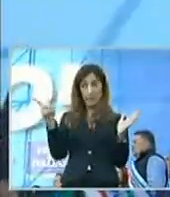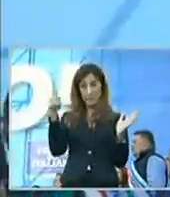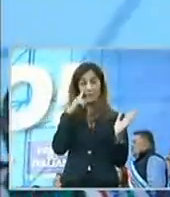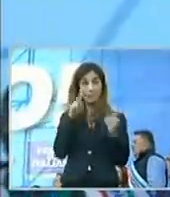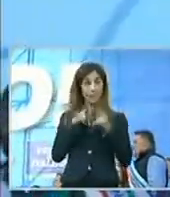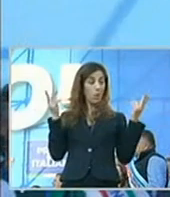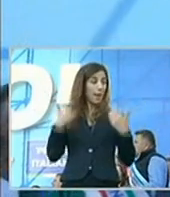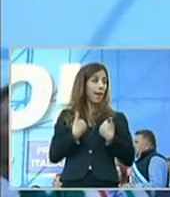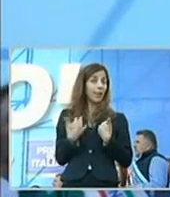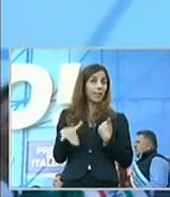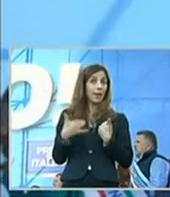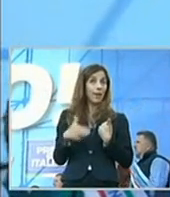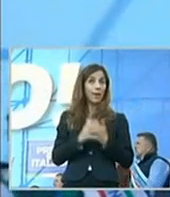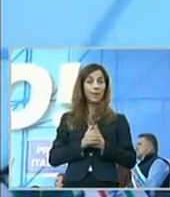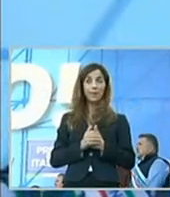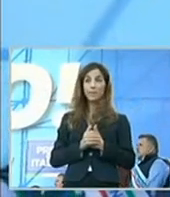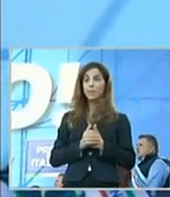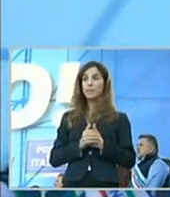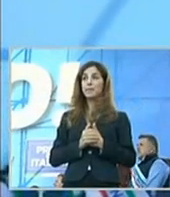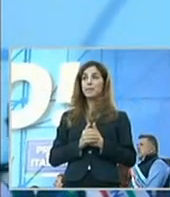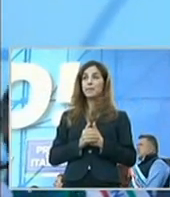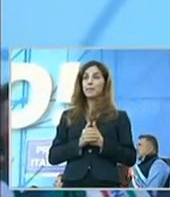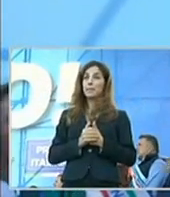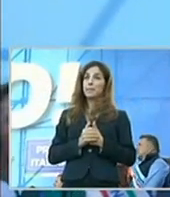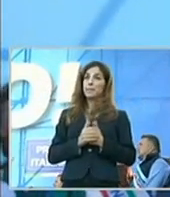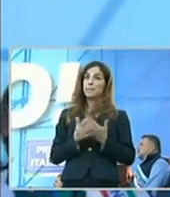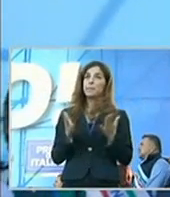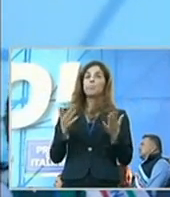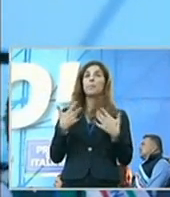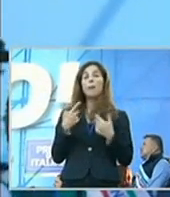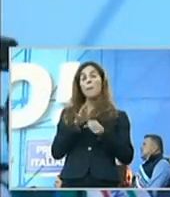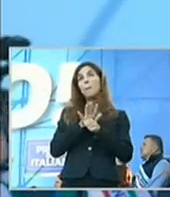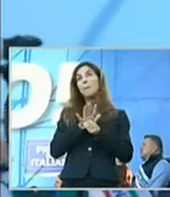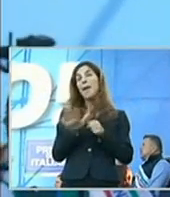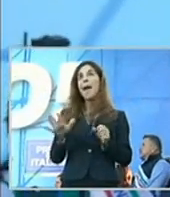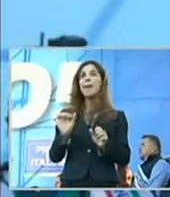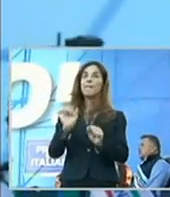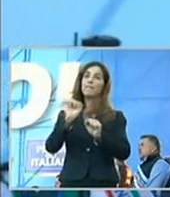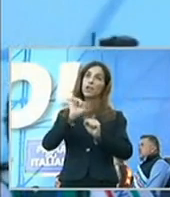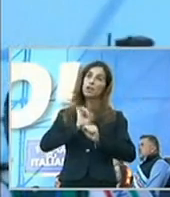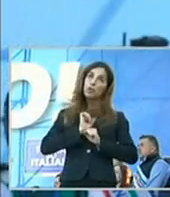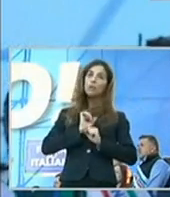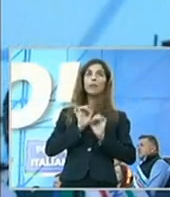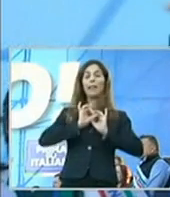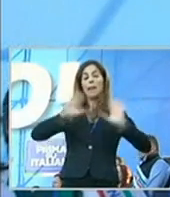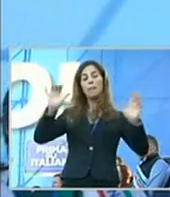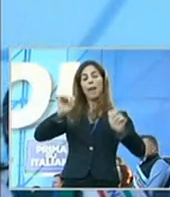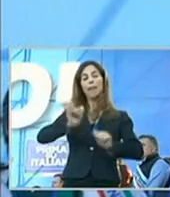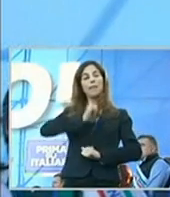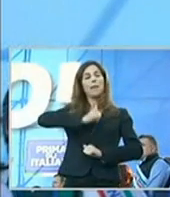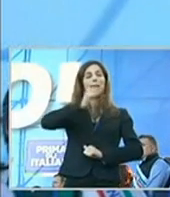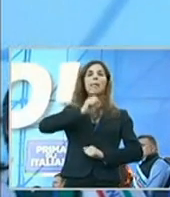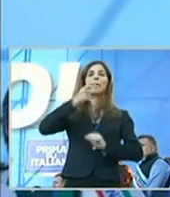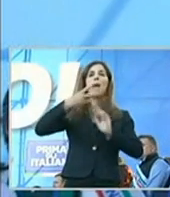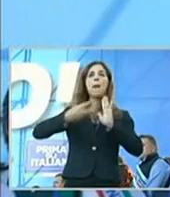possiamo già rapidissimamente poi riascoltare Salvini, però già dire qualcosa, la scelta di Oriana Fallaci, della rabbia e l'orgoglio,